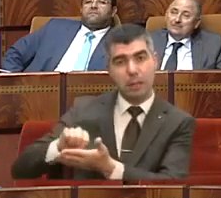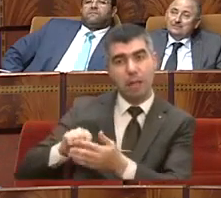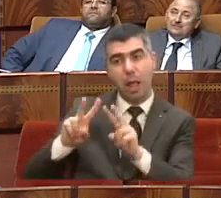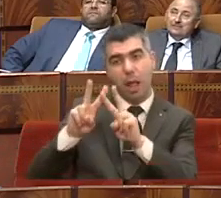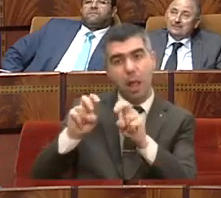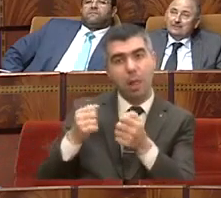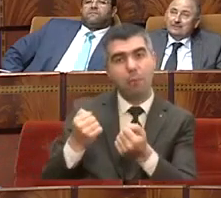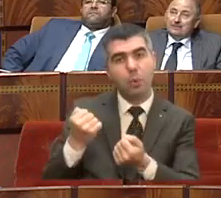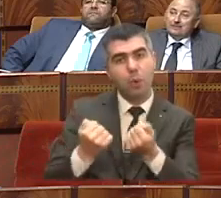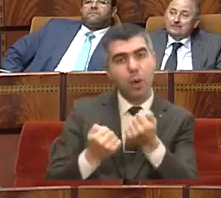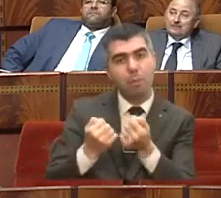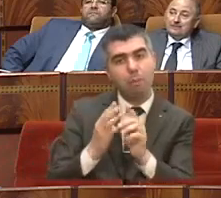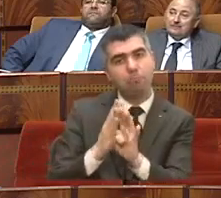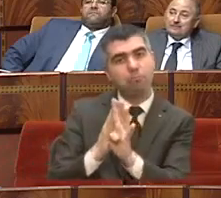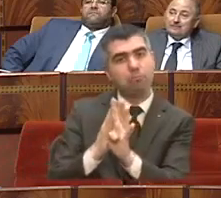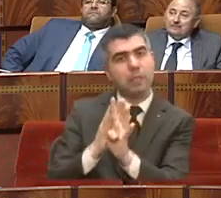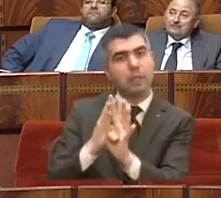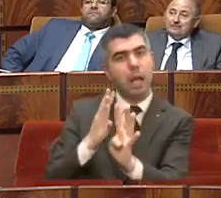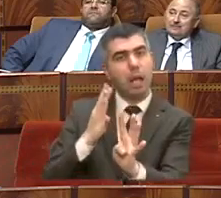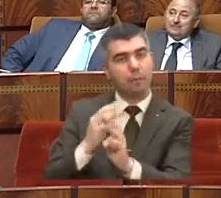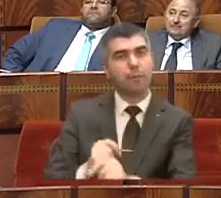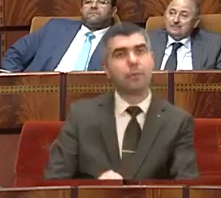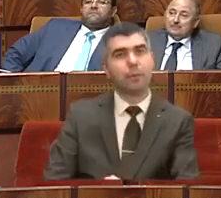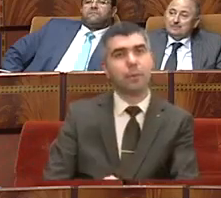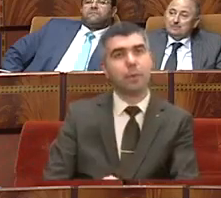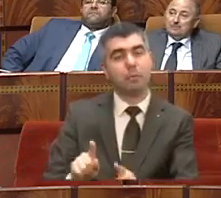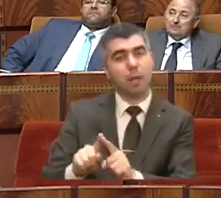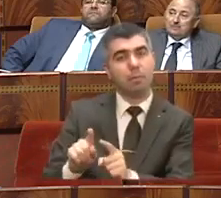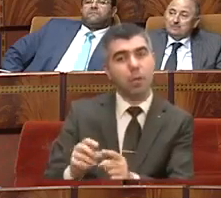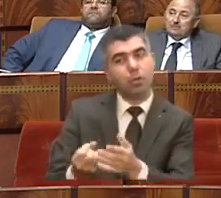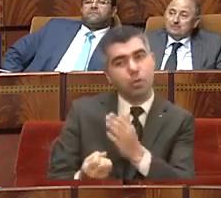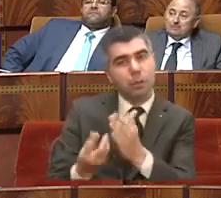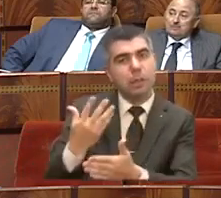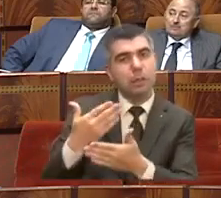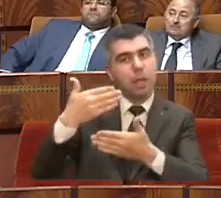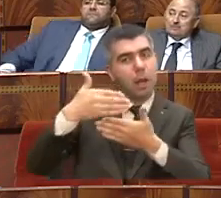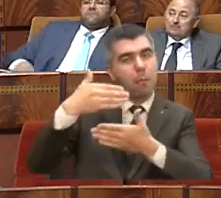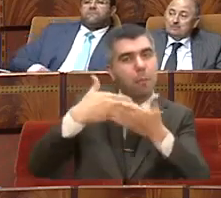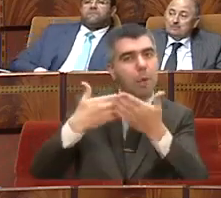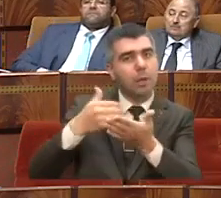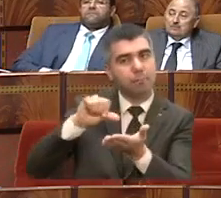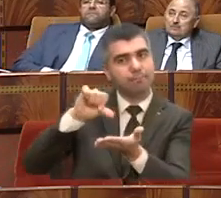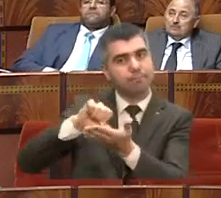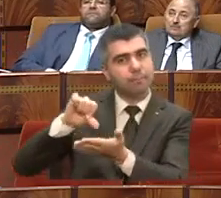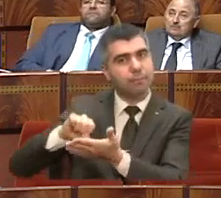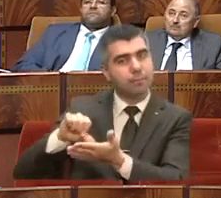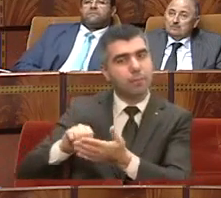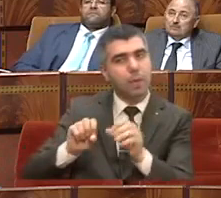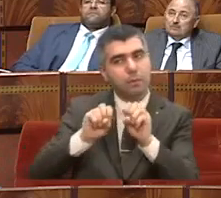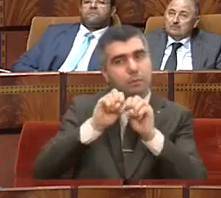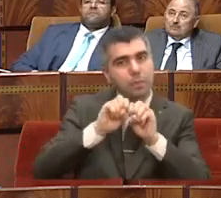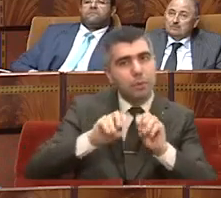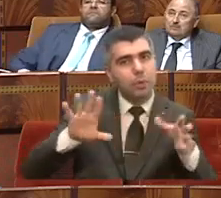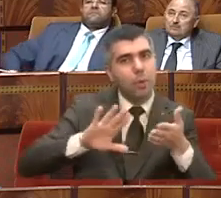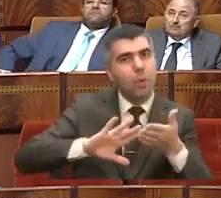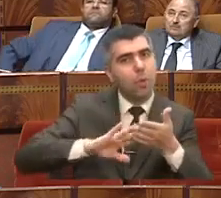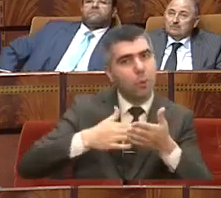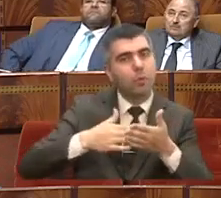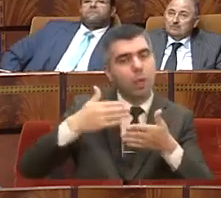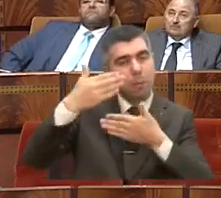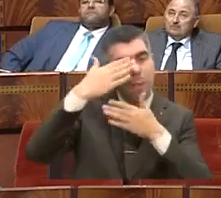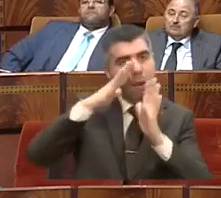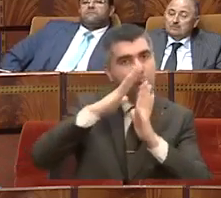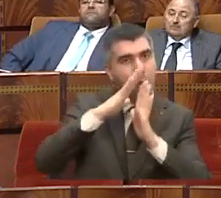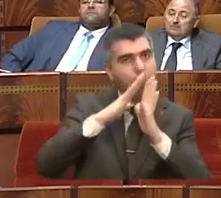النوع من الاكتضاد، يجب خلق نقط أخرى حتى نتمكن من التغطية ديال الطلب،